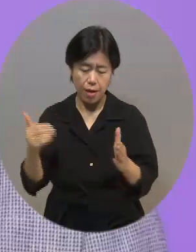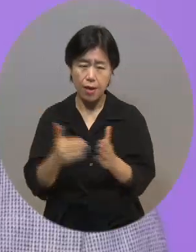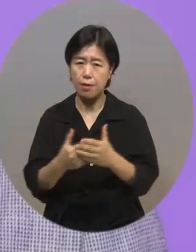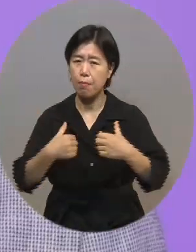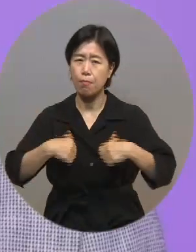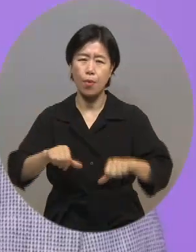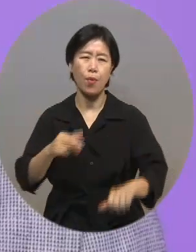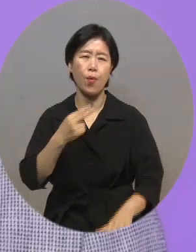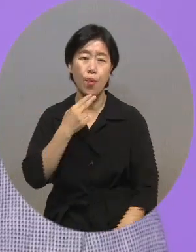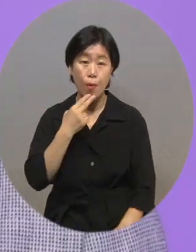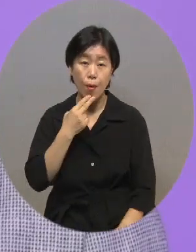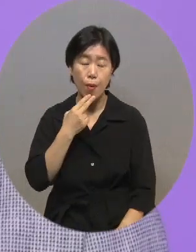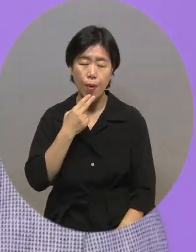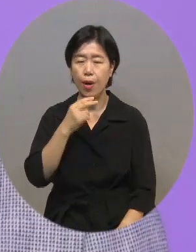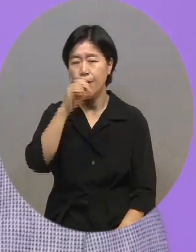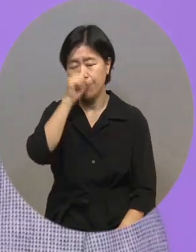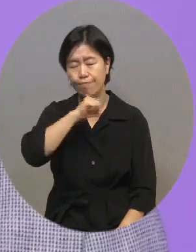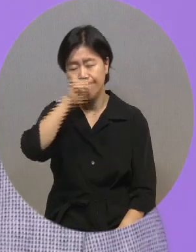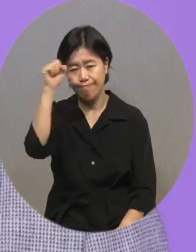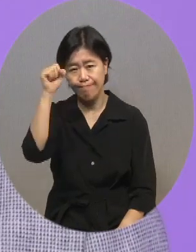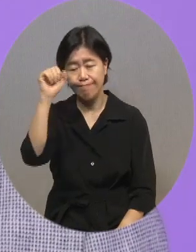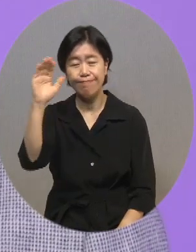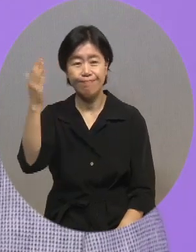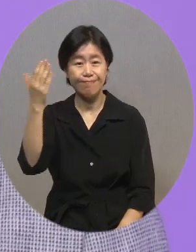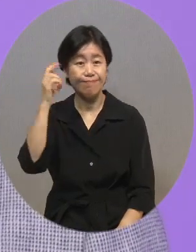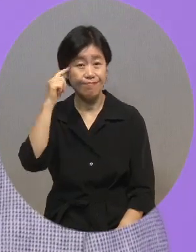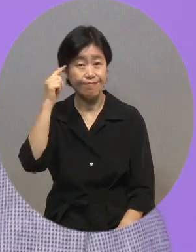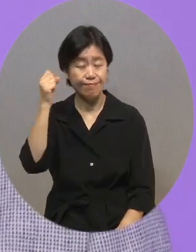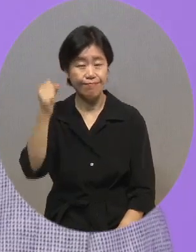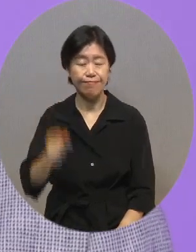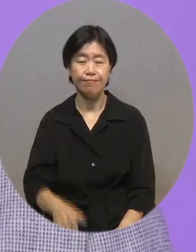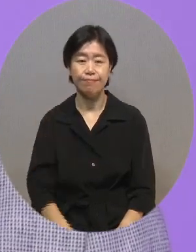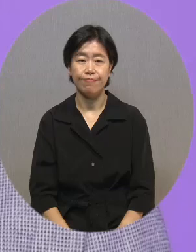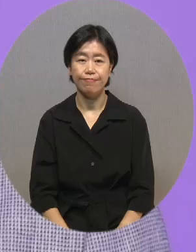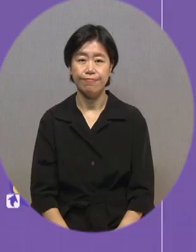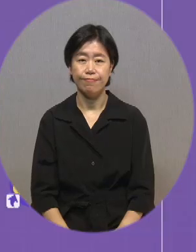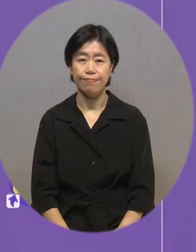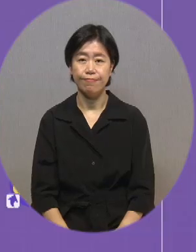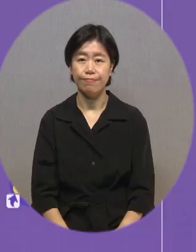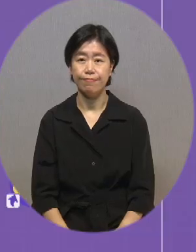않고 좋은 결과를 얻을 수 있지 않았나 저는 이렇게 생각합니다.